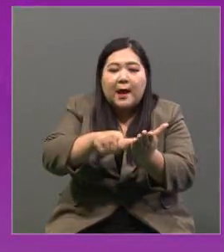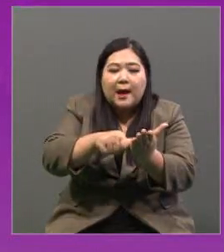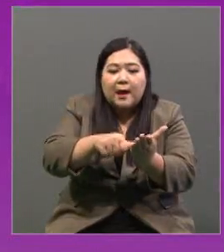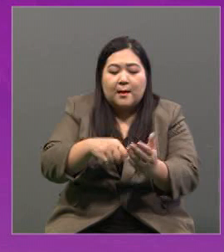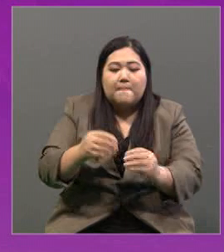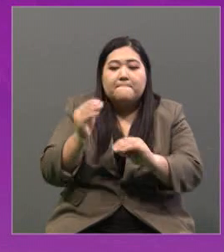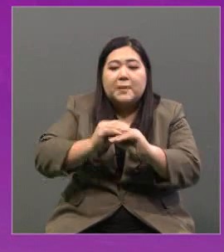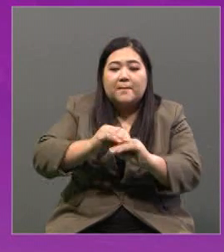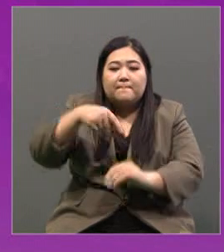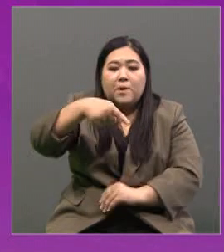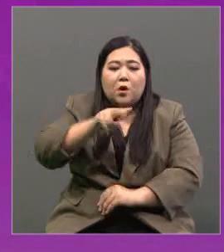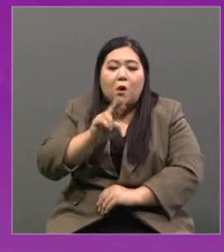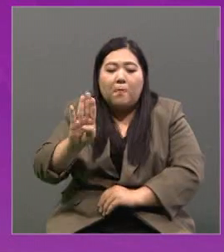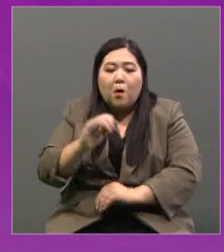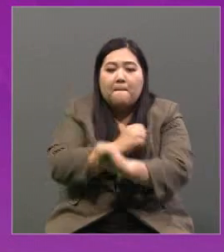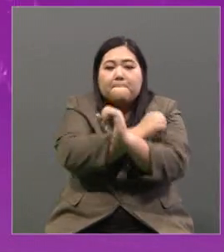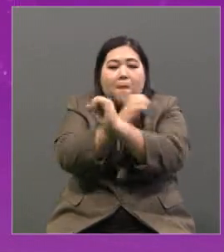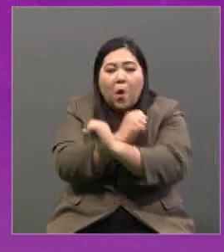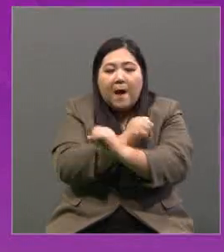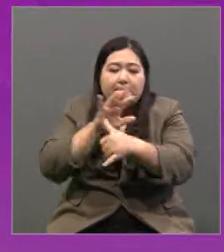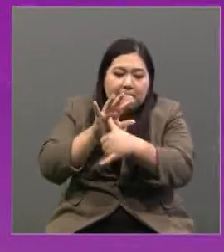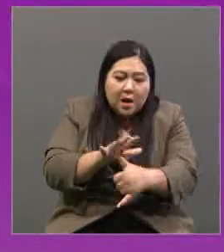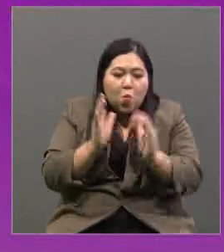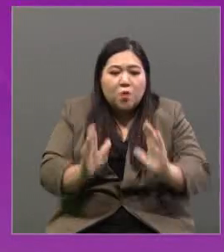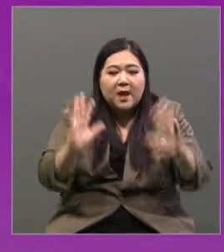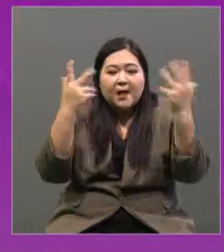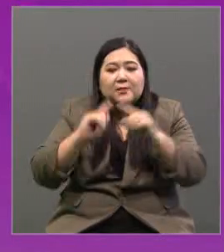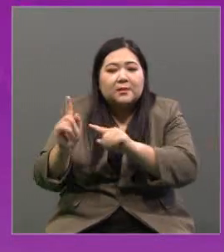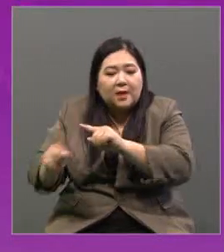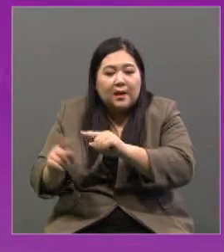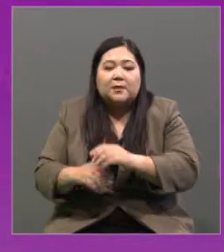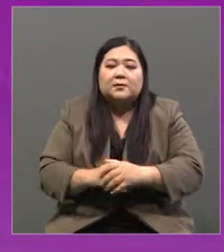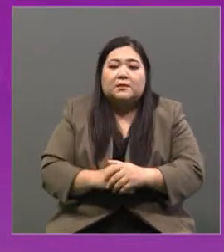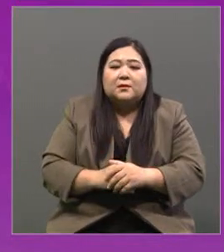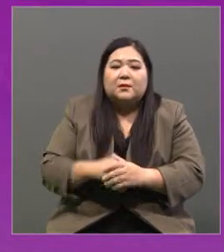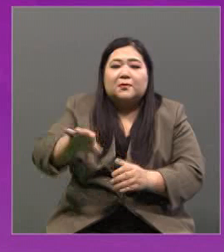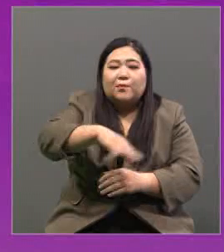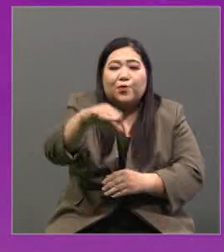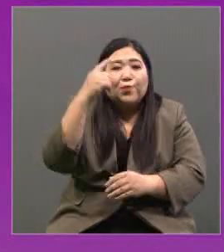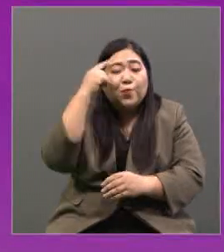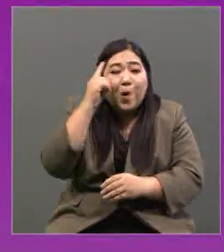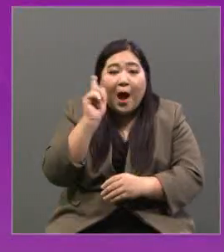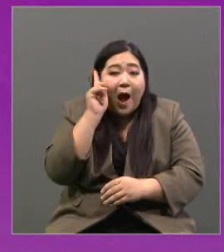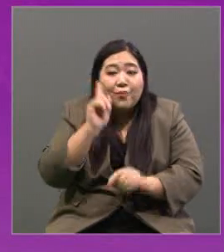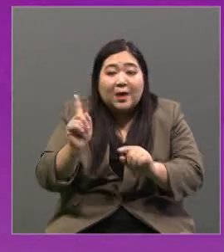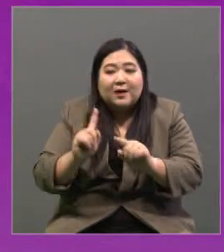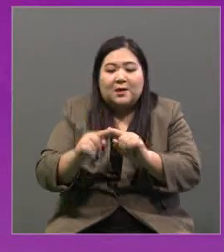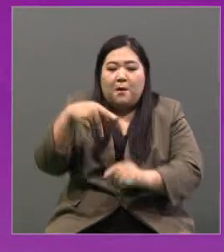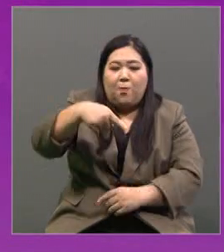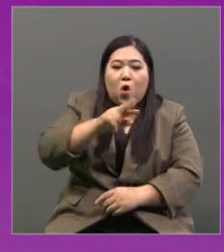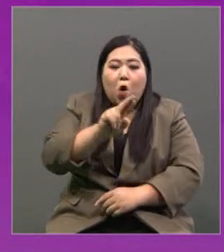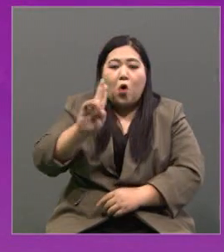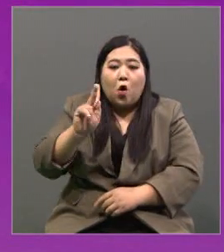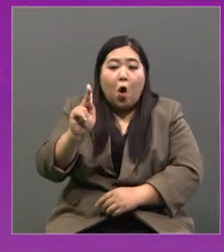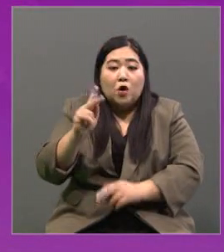บ.ป้องกันและปราบปรามการทรมานและการกระทำให้บุคคลสูญหายหรือว่าที่คุณผู้ชมคุณผู้ฟังเนี่ยได้ติดตามกันก็คือพ.ร.ก.อุ้ม